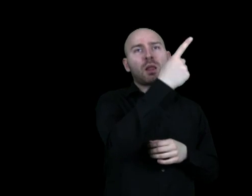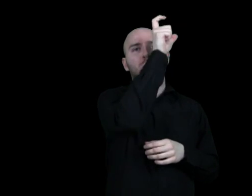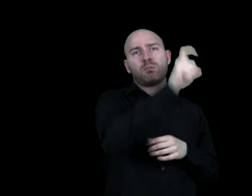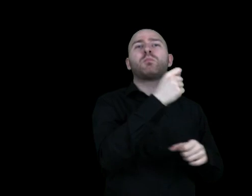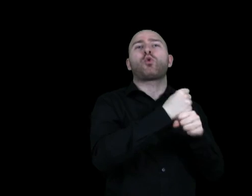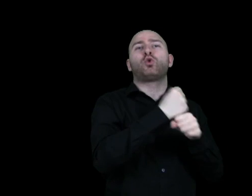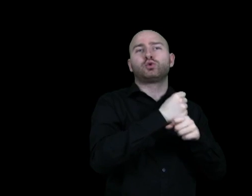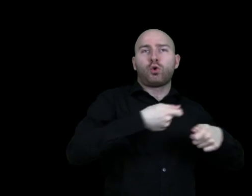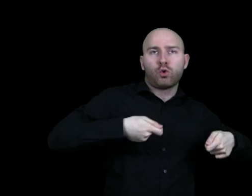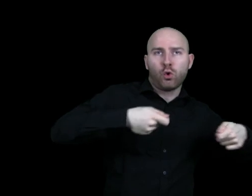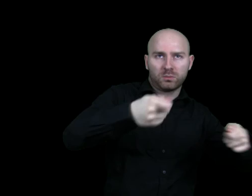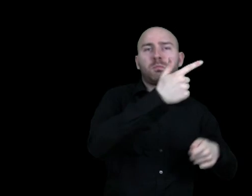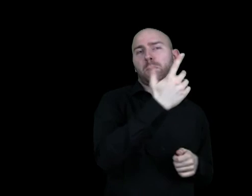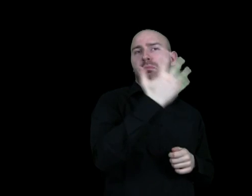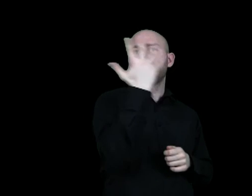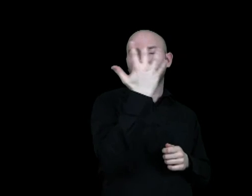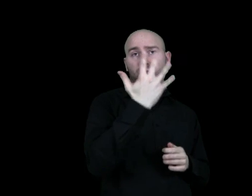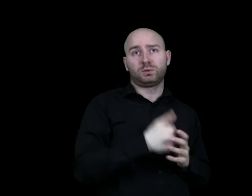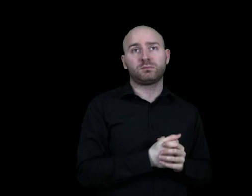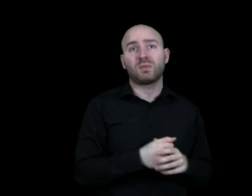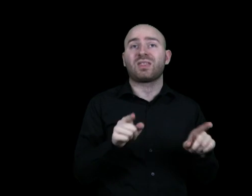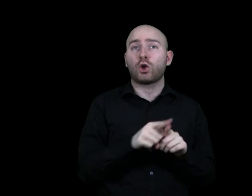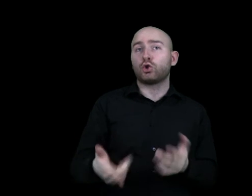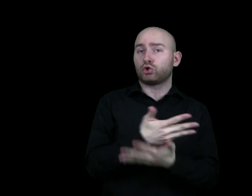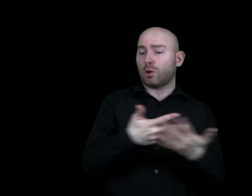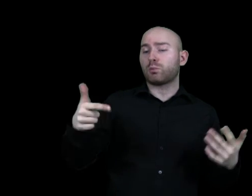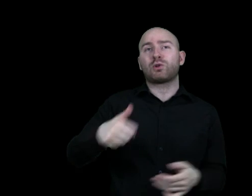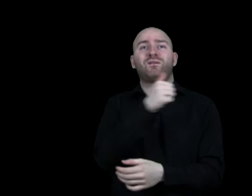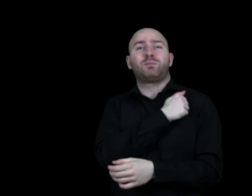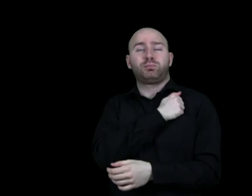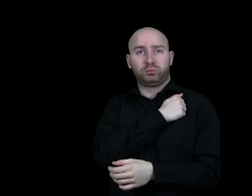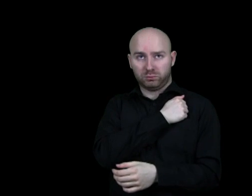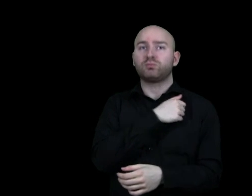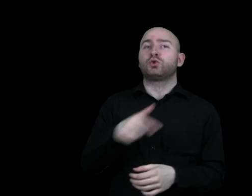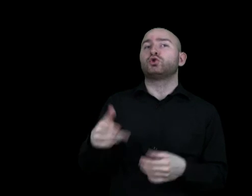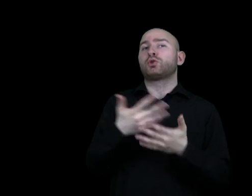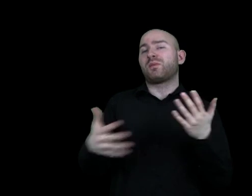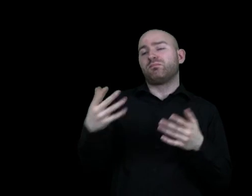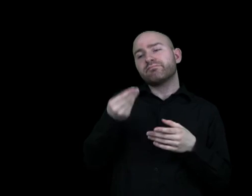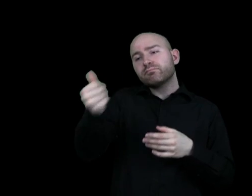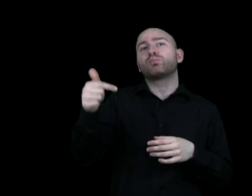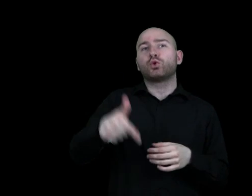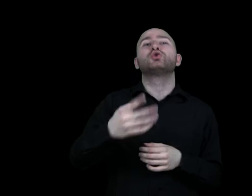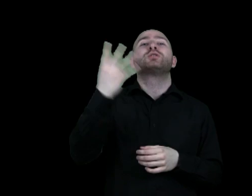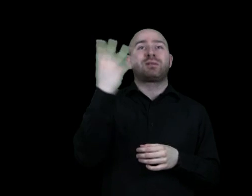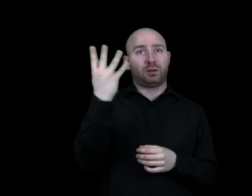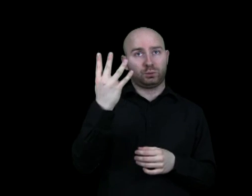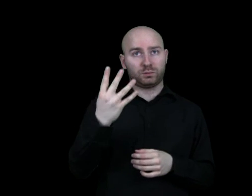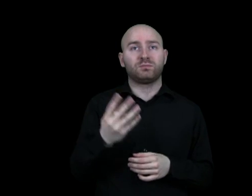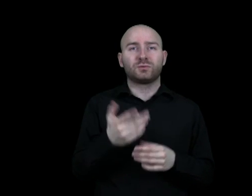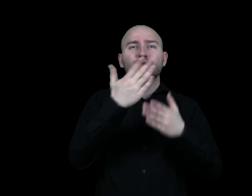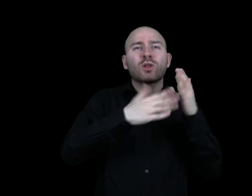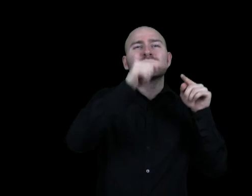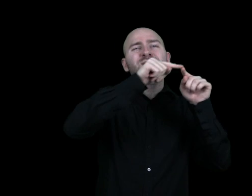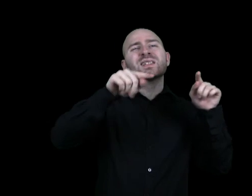warta 5 zł. I że trzeba wydzierżawić grunt. Niech to będzie 4 zł.